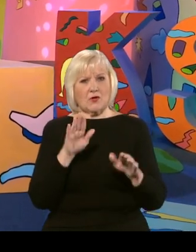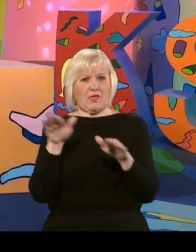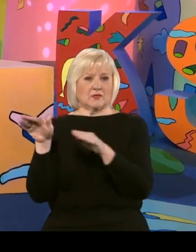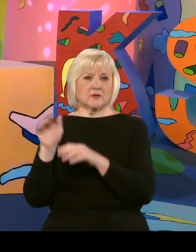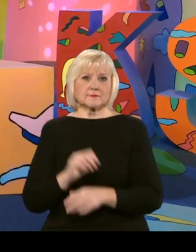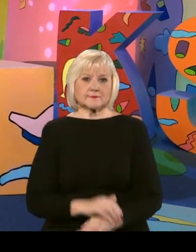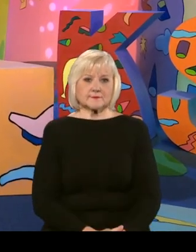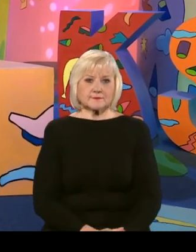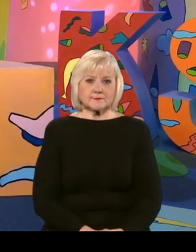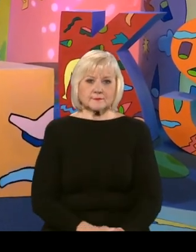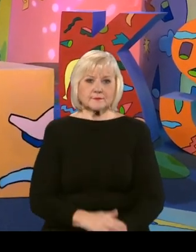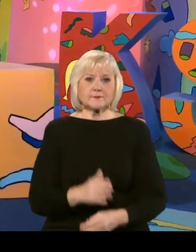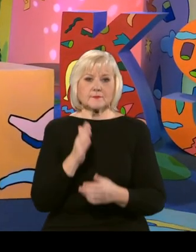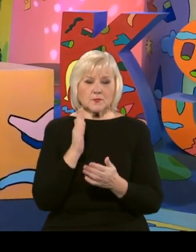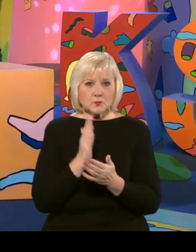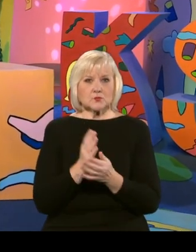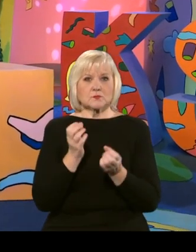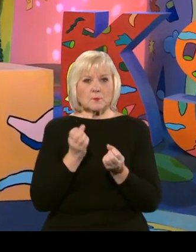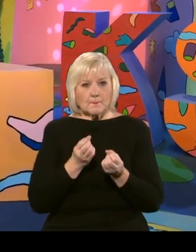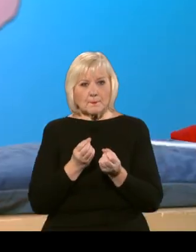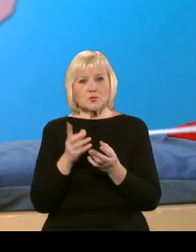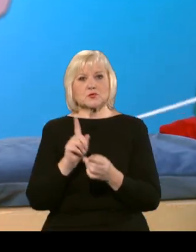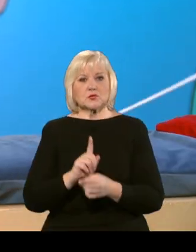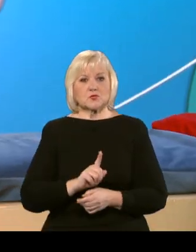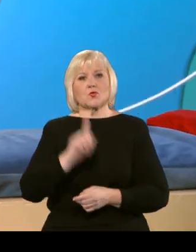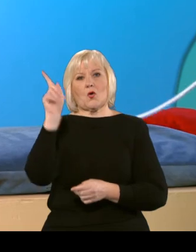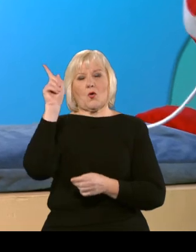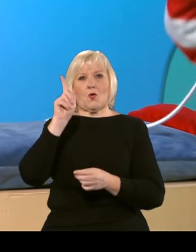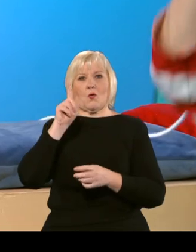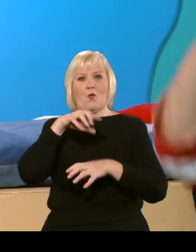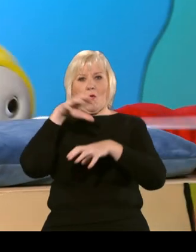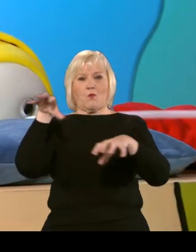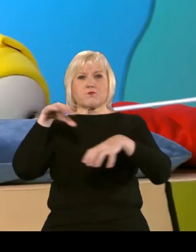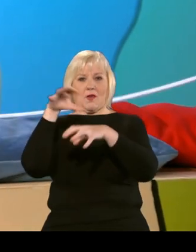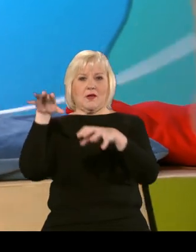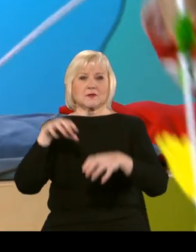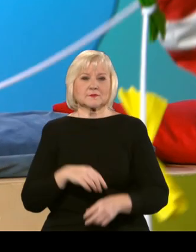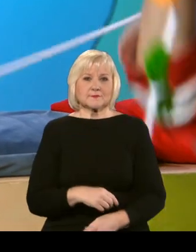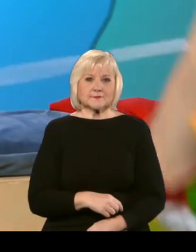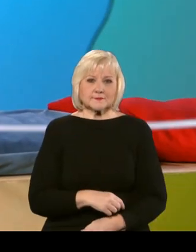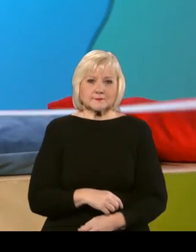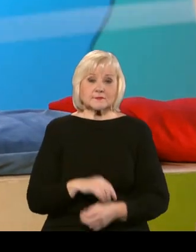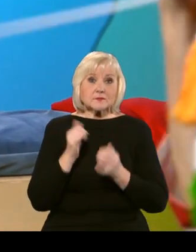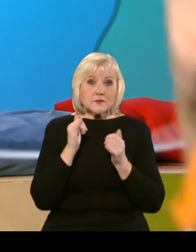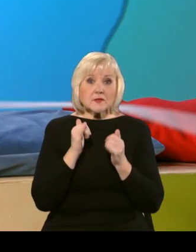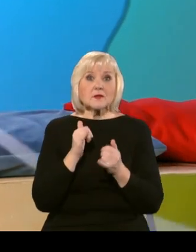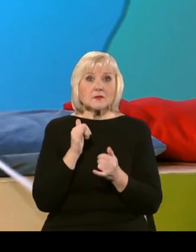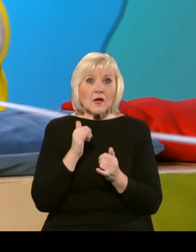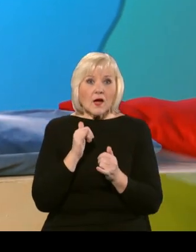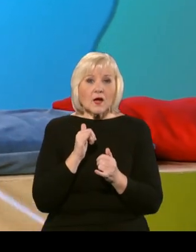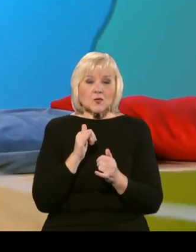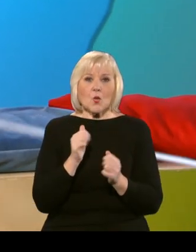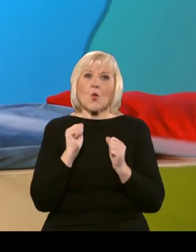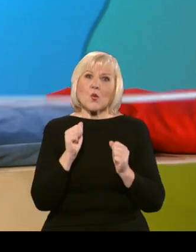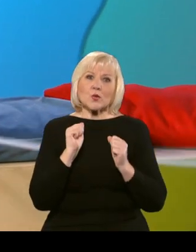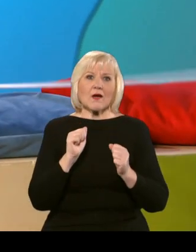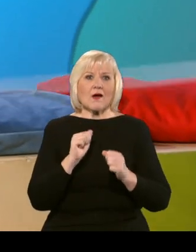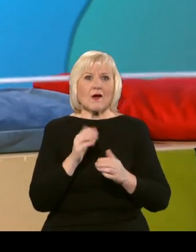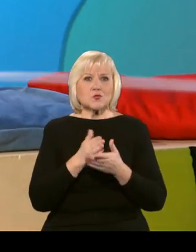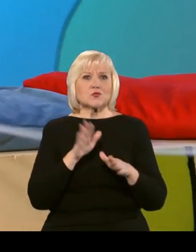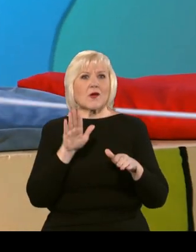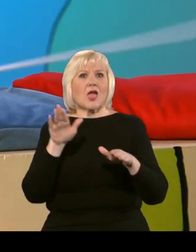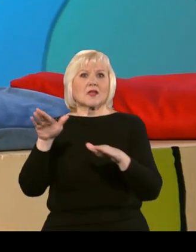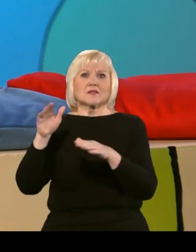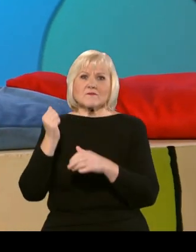Tak a vzhůru do oblak. Pozor, jo,